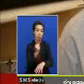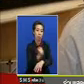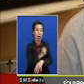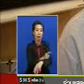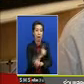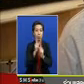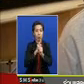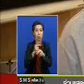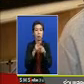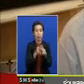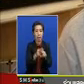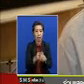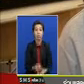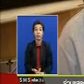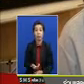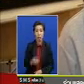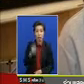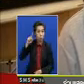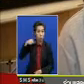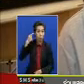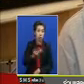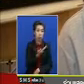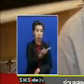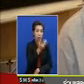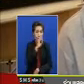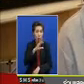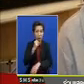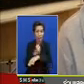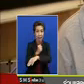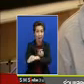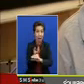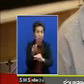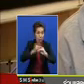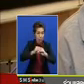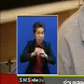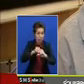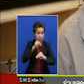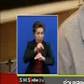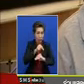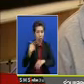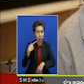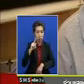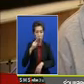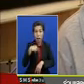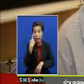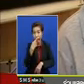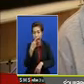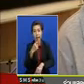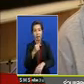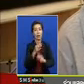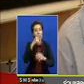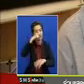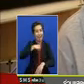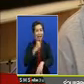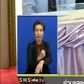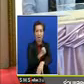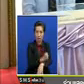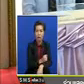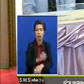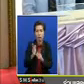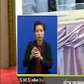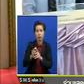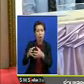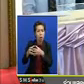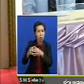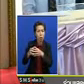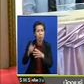ก็เน้นย้ำว่าผู้ที่จะได้ประโยชน์จากค่าแรงขั้นต่ำนอกจากแรงงานไทยต่างชาติก็ต้องได้ด้วยนะครับวันนี้กลุ่มสหภา